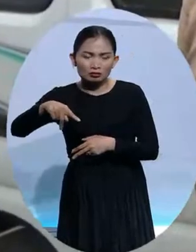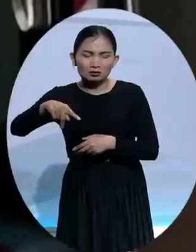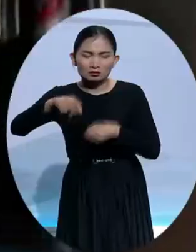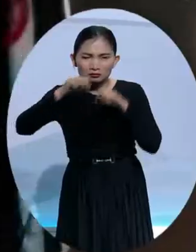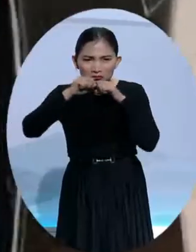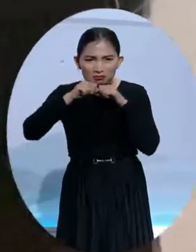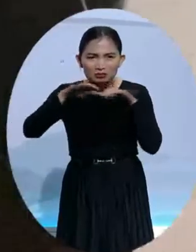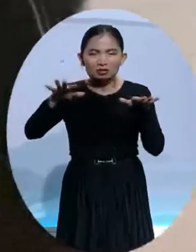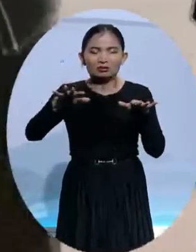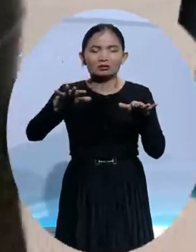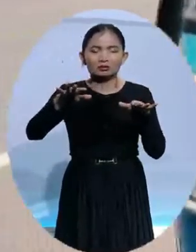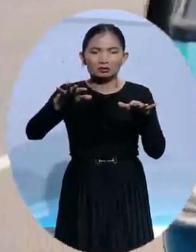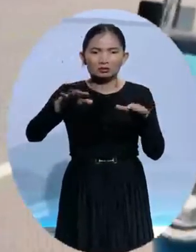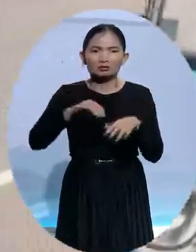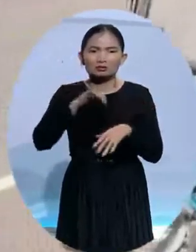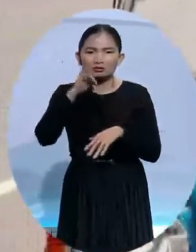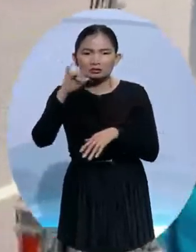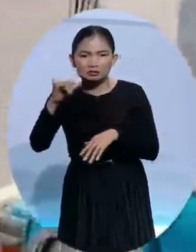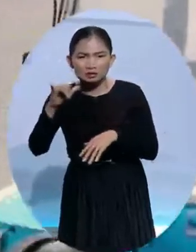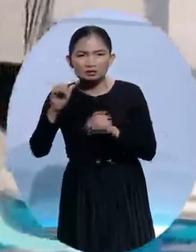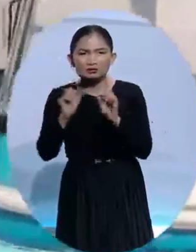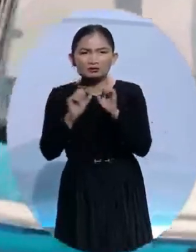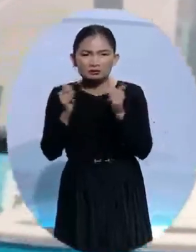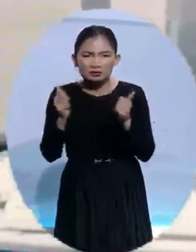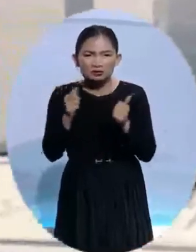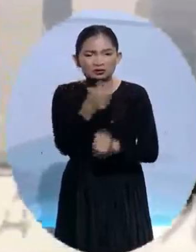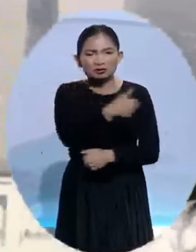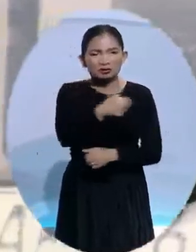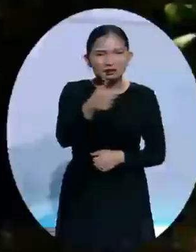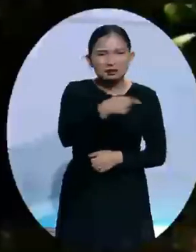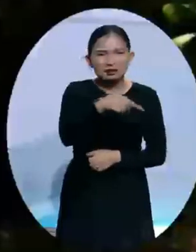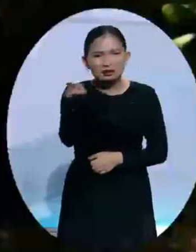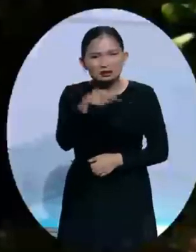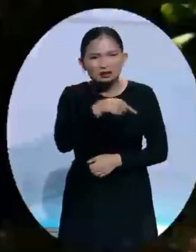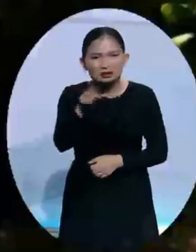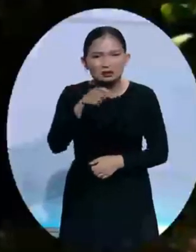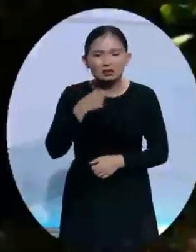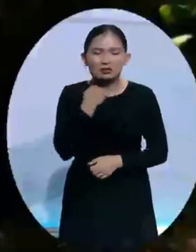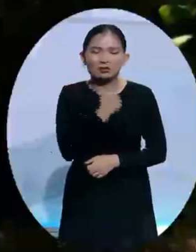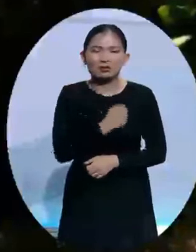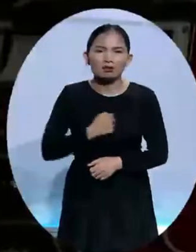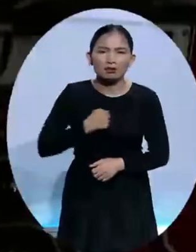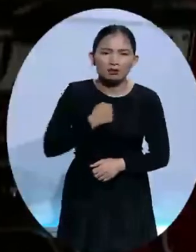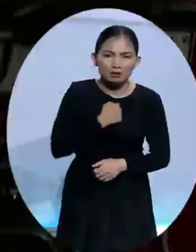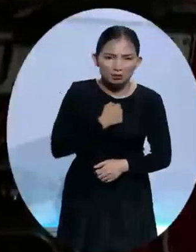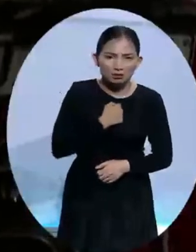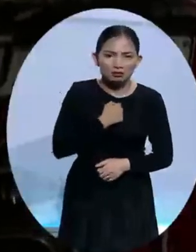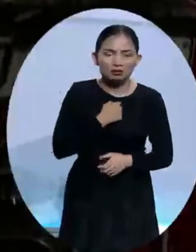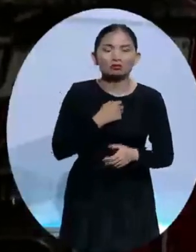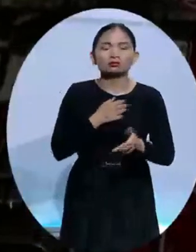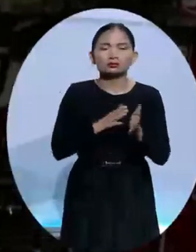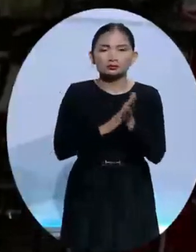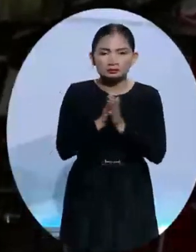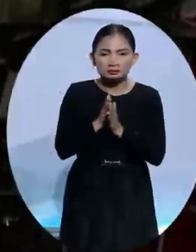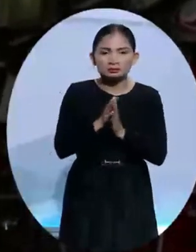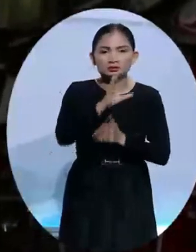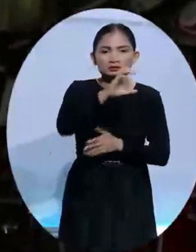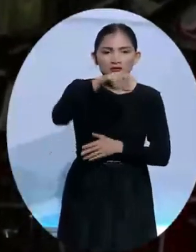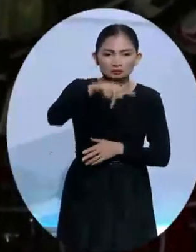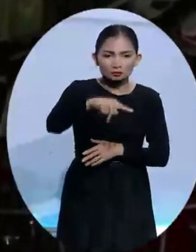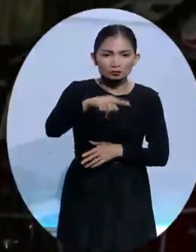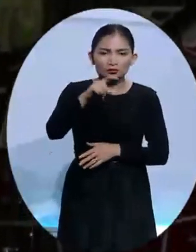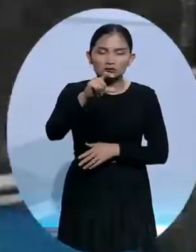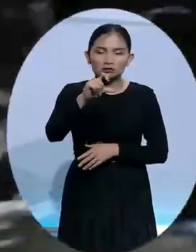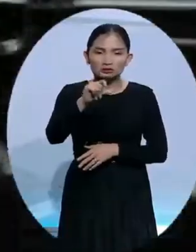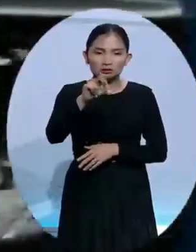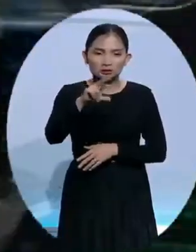vào ngày thứ Sáu hàng tuần do người dân gặp khó khăn trong di chuyển. Cùng ngày, chính phủ Sri Lanka cũng đưa ra ưu đãi cho phép người dân nước này đang lao